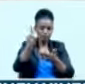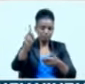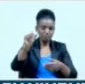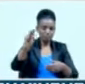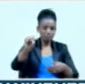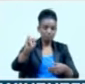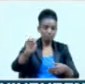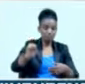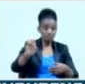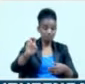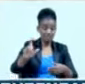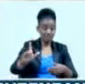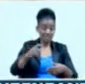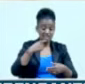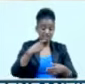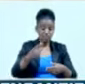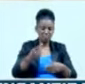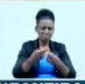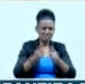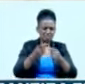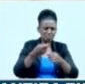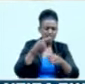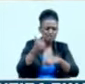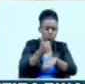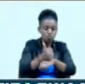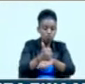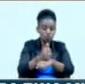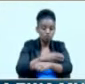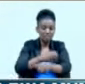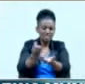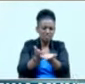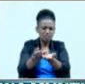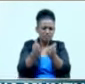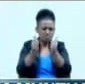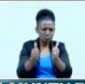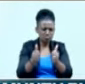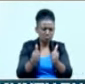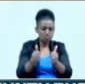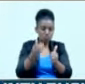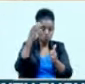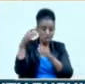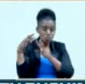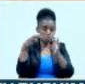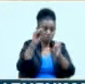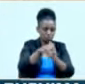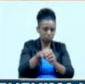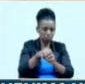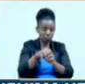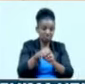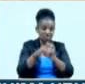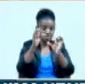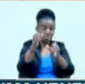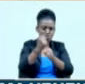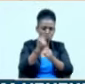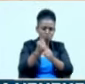Ngamije avuga ko nubwo ari urwego rukiyubaka zigomba gushyira imbaraga mu gutanga serivisi nziza ku baturage bazigana. Ibyo byose